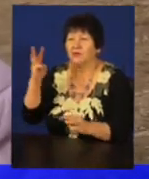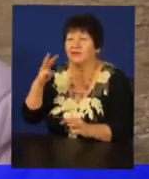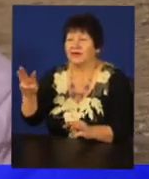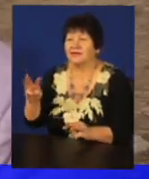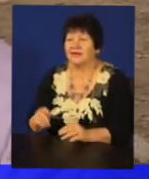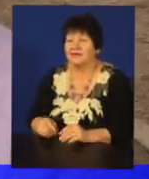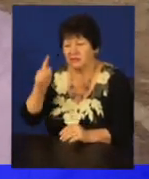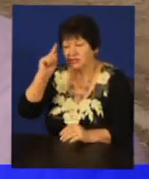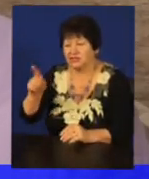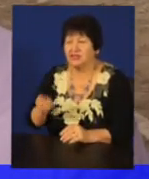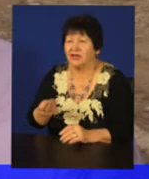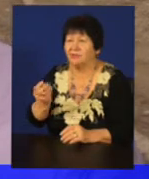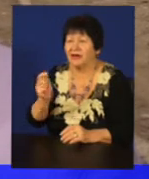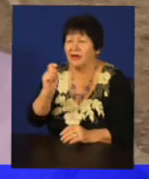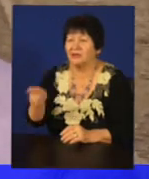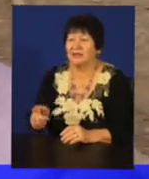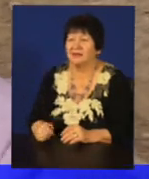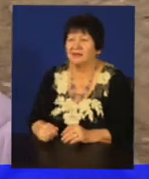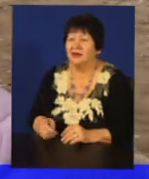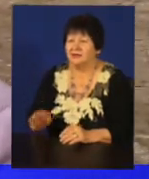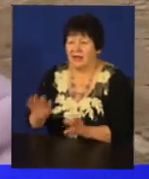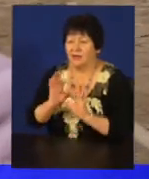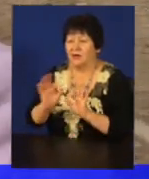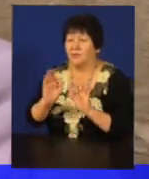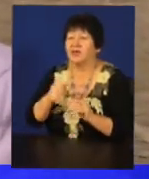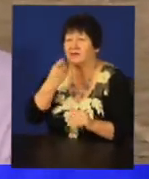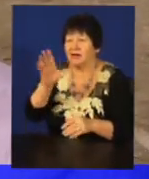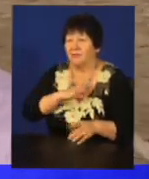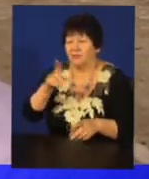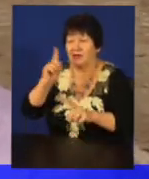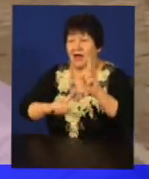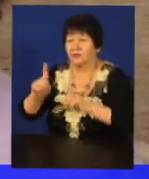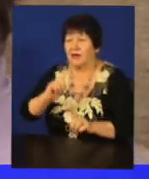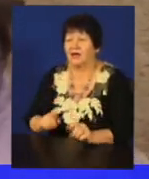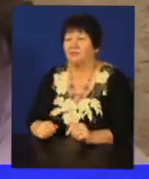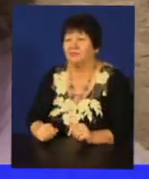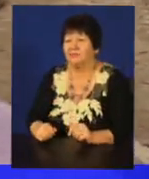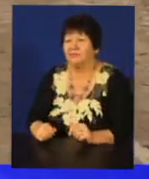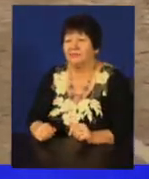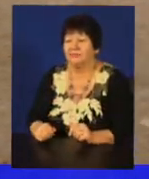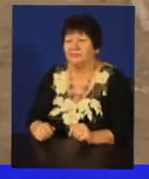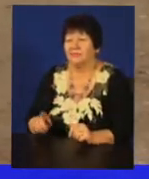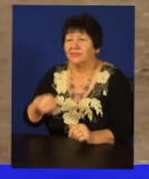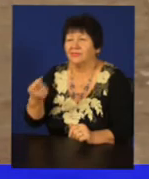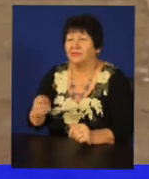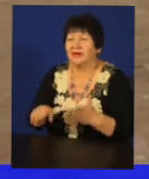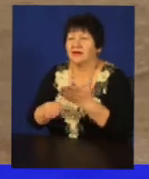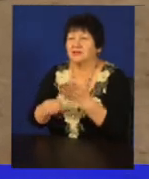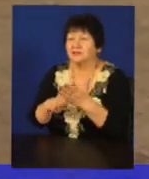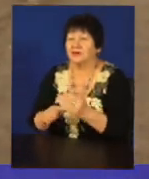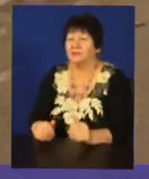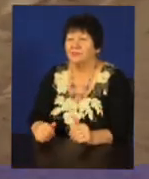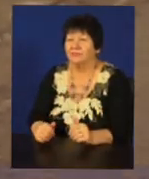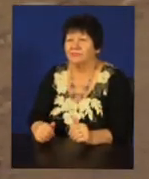Modernizați. Dar știți cine au donat bani? Cine... Da, ne-au lămurit când am avut adunare, ne-au lămurit că ne-au dat ajutor.